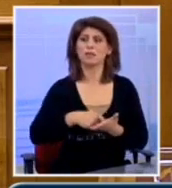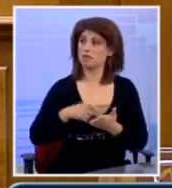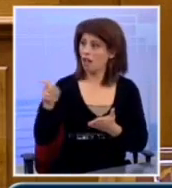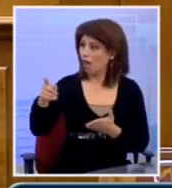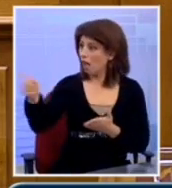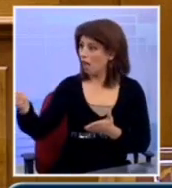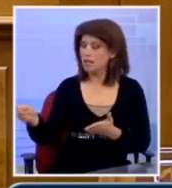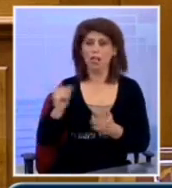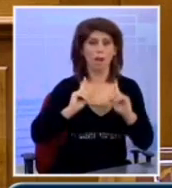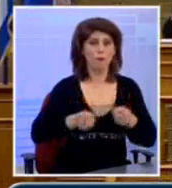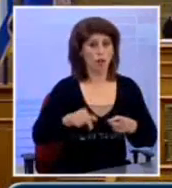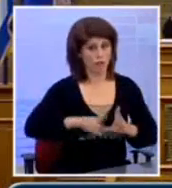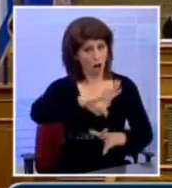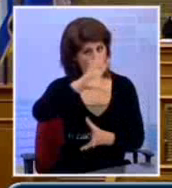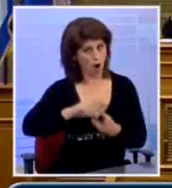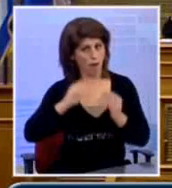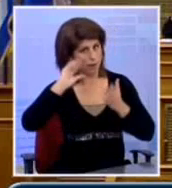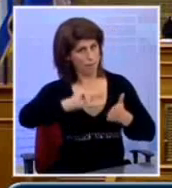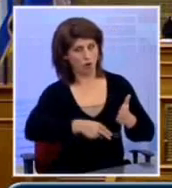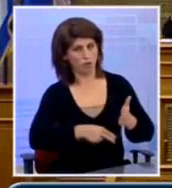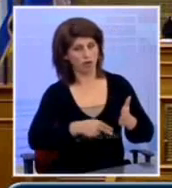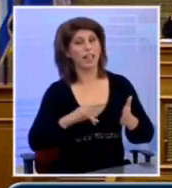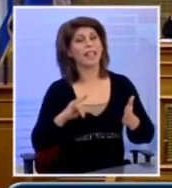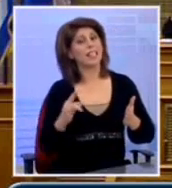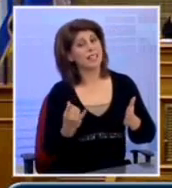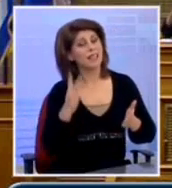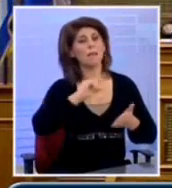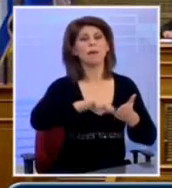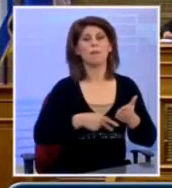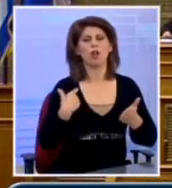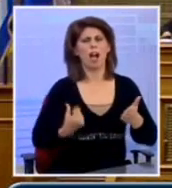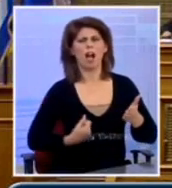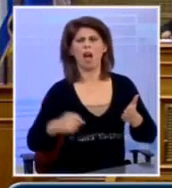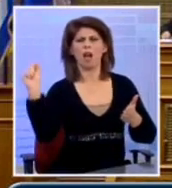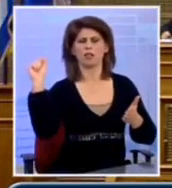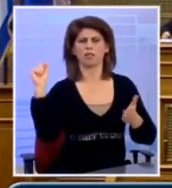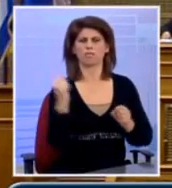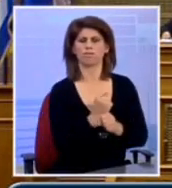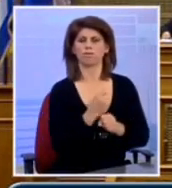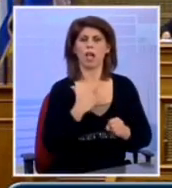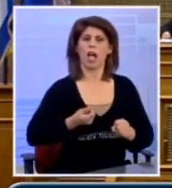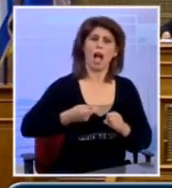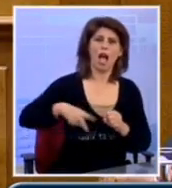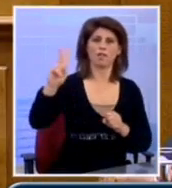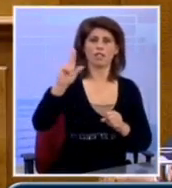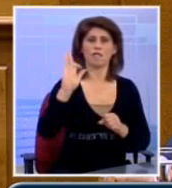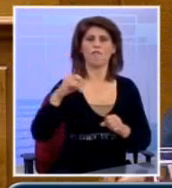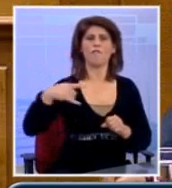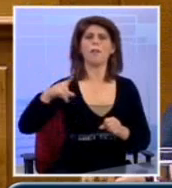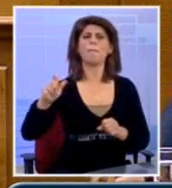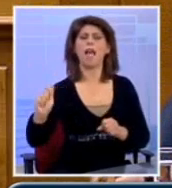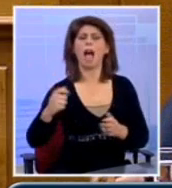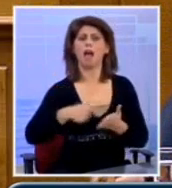Είναι μνημόνιο? Ή μήπως είναι μνημόνιο η άρνηση να αυξήσουμε το ΦΠΑ?